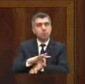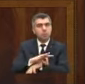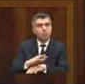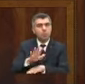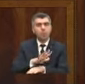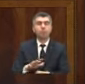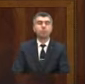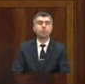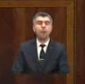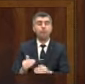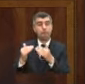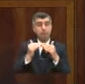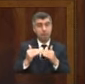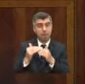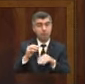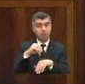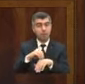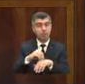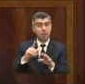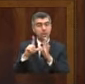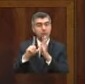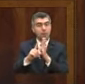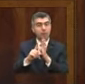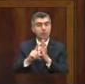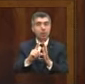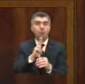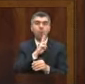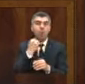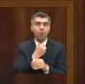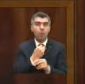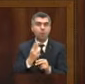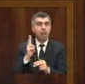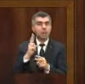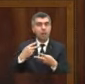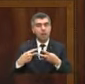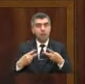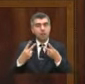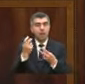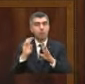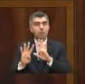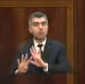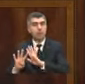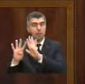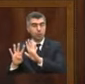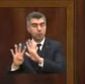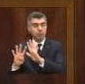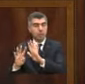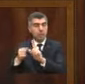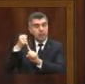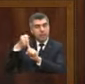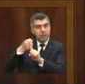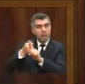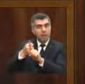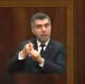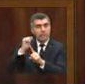نفس الإطار كانت الحكومة قد أطلقت منذ سنة 2019 ورش إصلاح منظومة